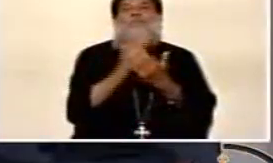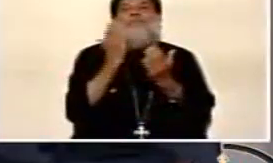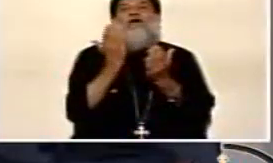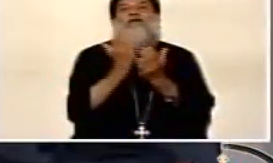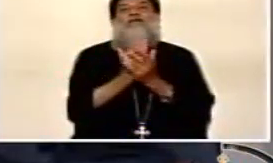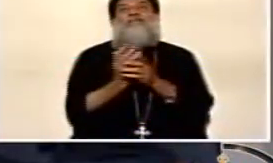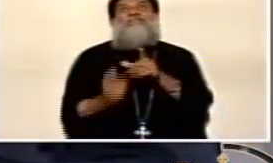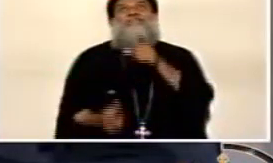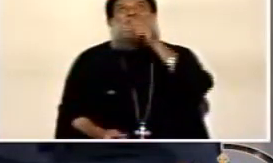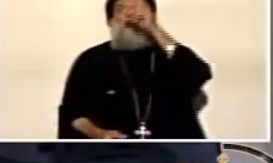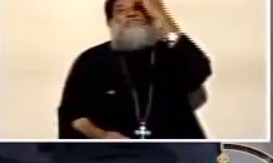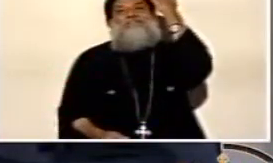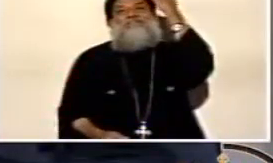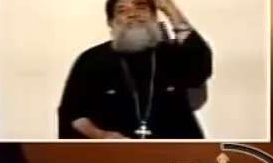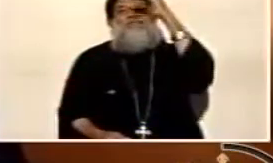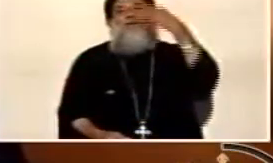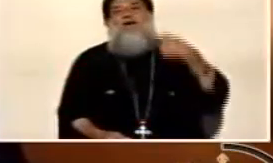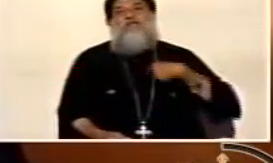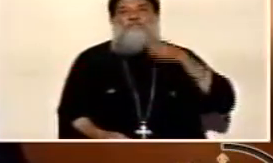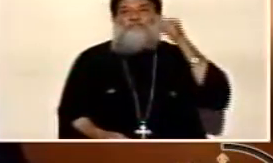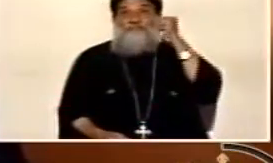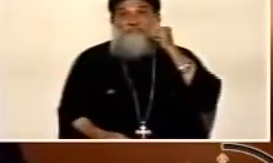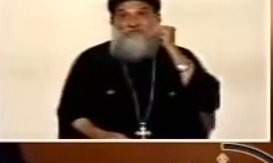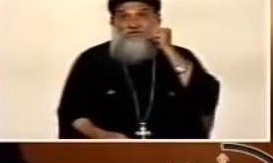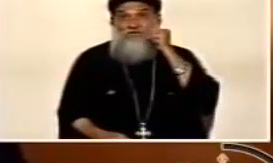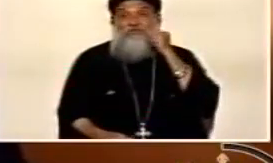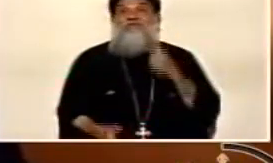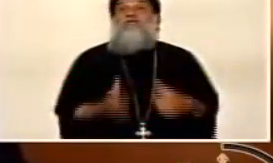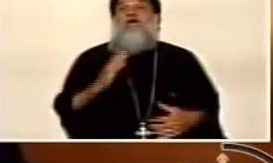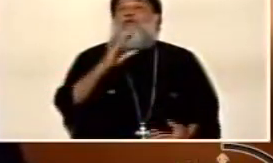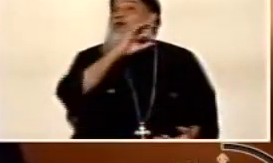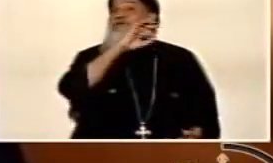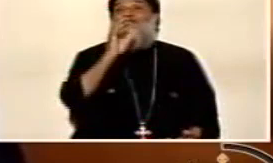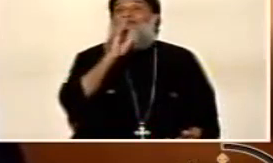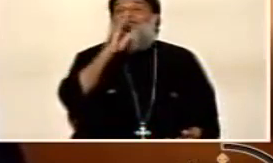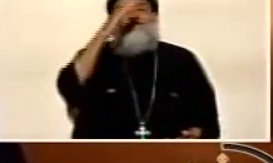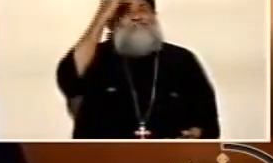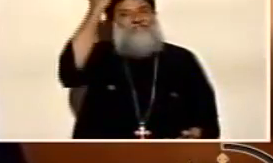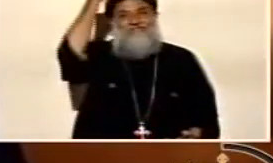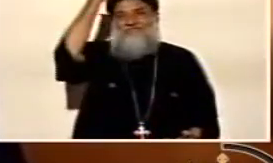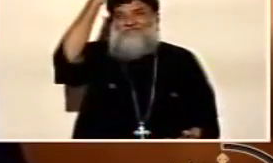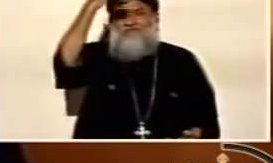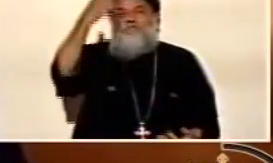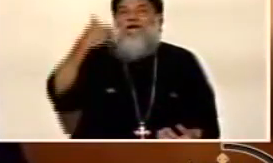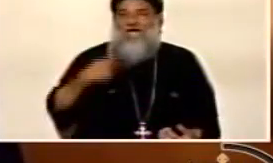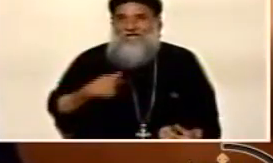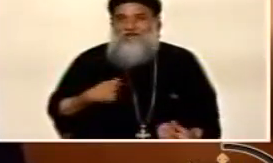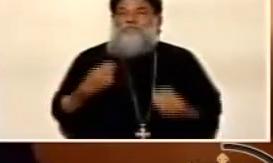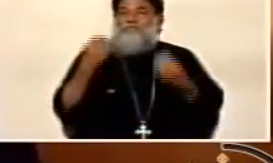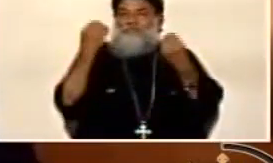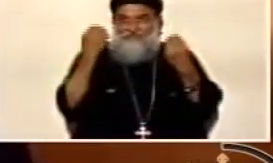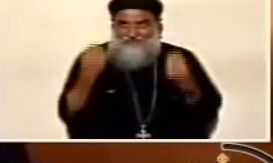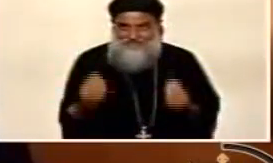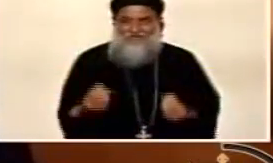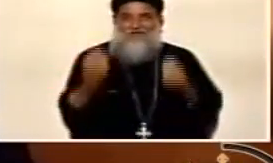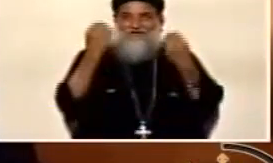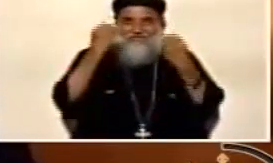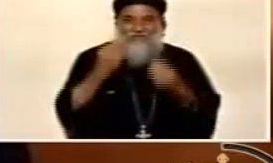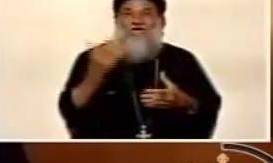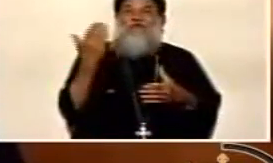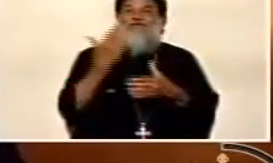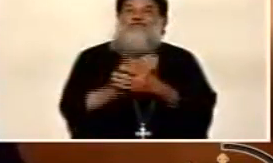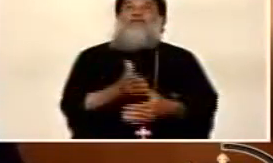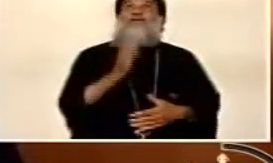الأبدي بقى، اللي هو رجائنا كلنا اللي احنا بنسعى إليه في خدمتنا، ولو اتلهينا عنه يبقى